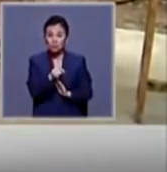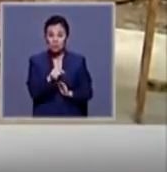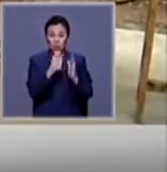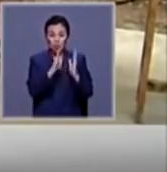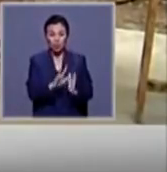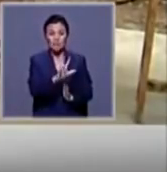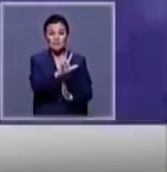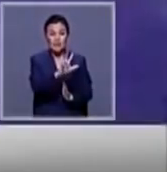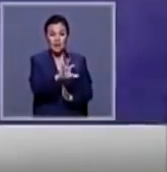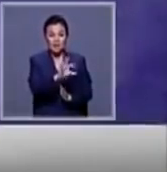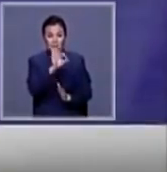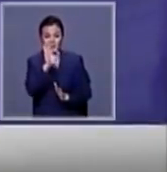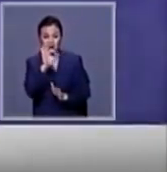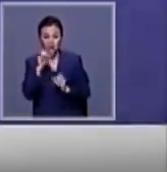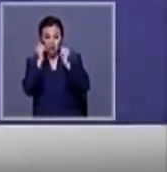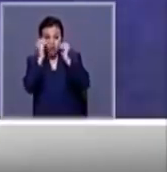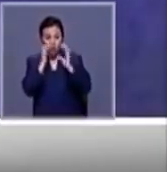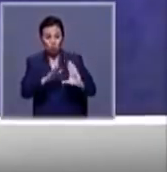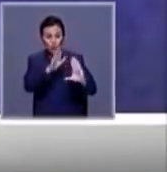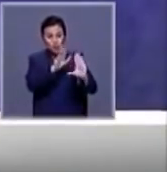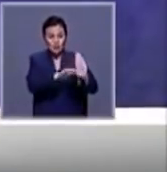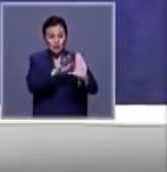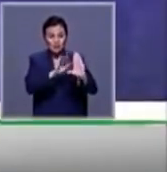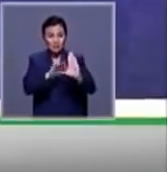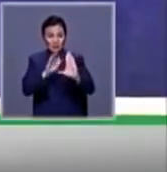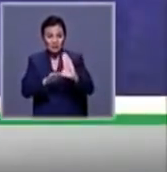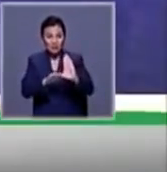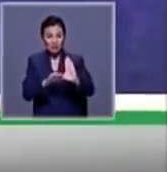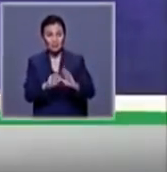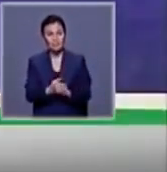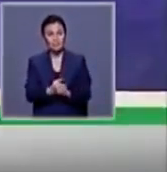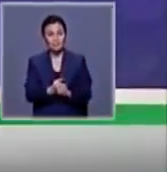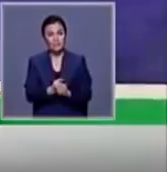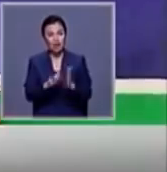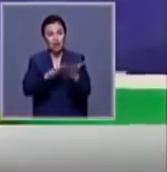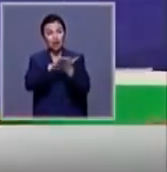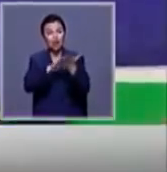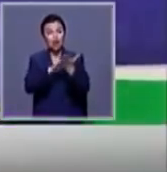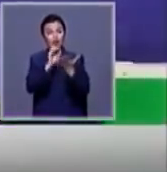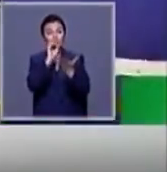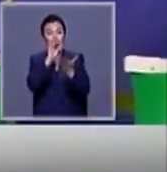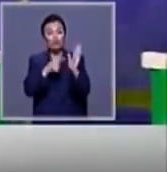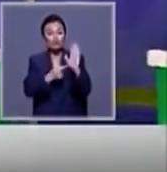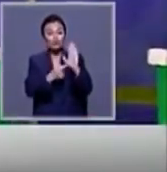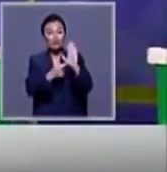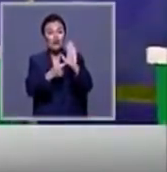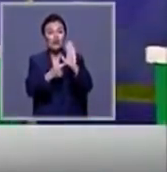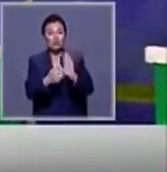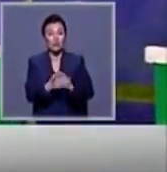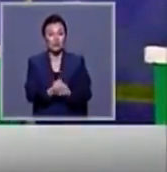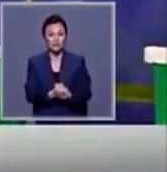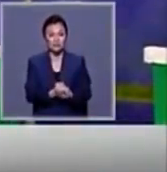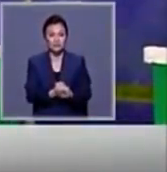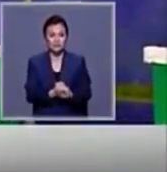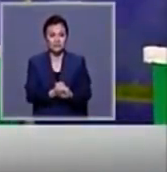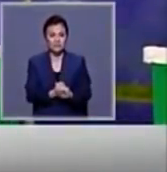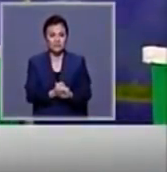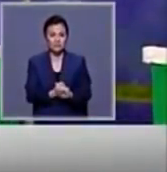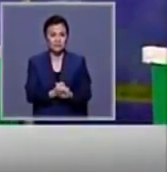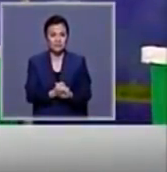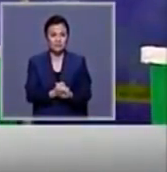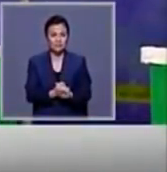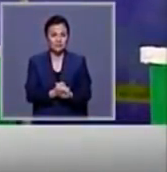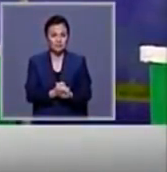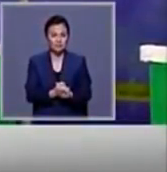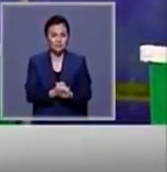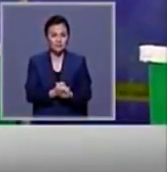3คนแล้วพวกครูมาสมัครด้วยกันสมมุตินะขอโทษครูนะครับอันนี้แค่ยกตัวอย่าง ก็ยกตัวอย่างอาชีพอื่นก็ได